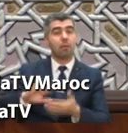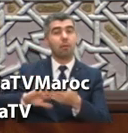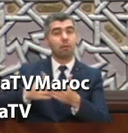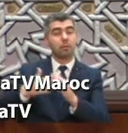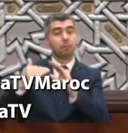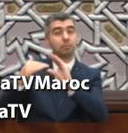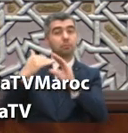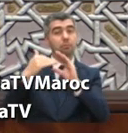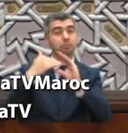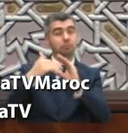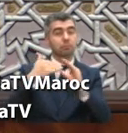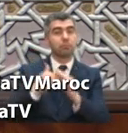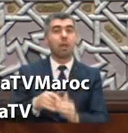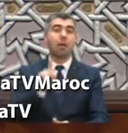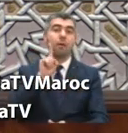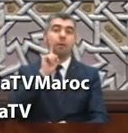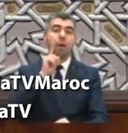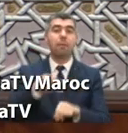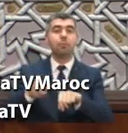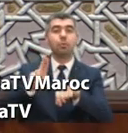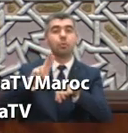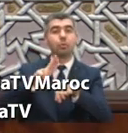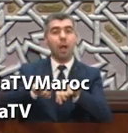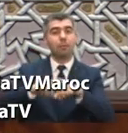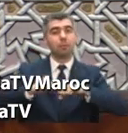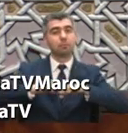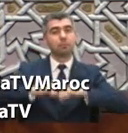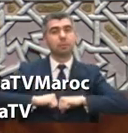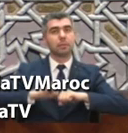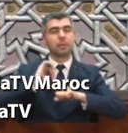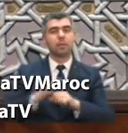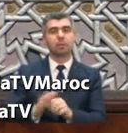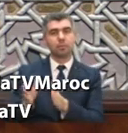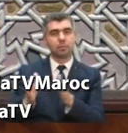المراسلات الواردة على الرئاسة، فلتتفضل السيدة أمينة المجلس، مشكورة.